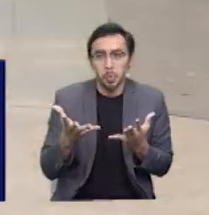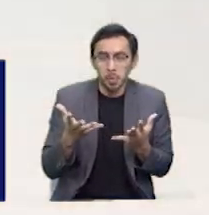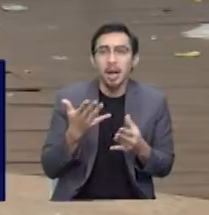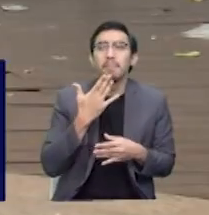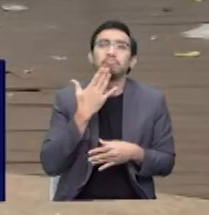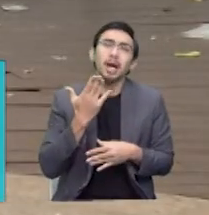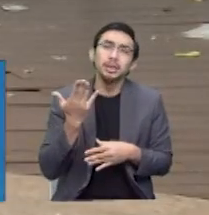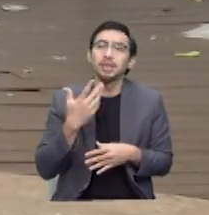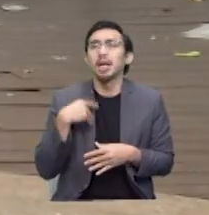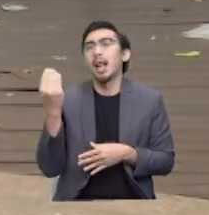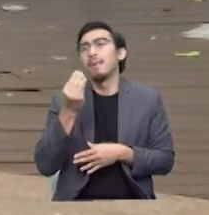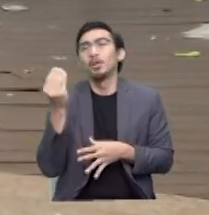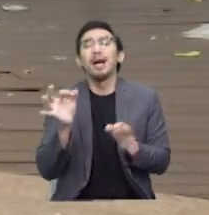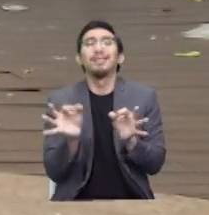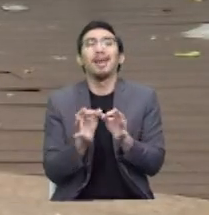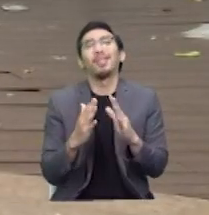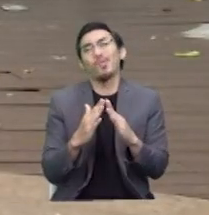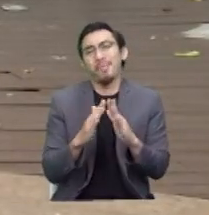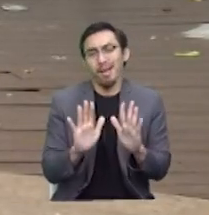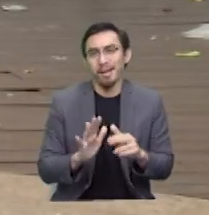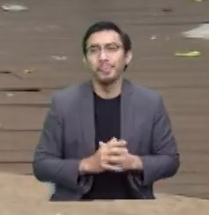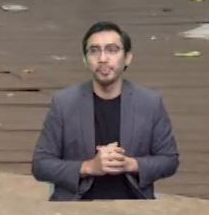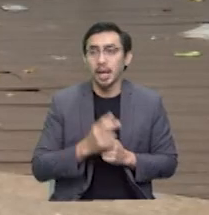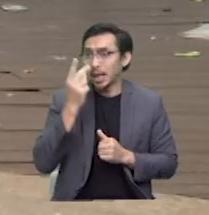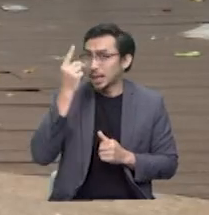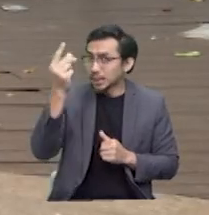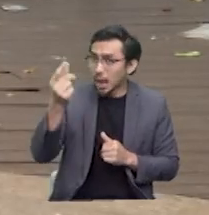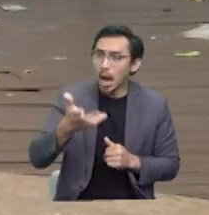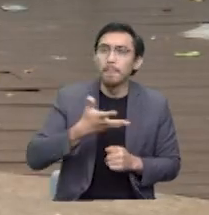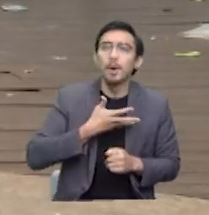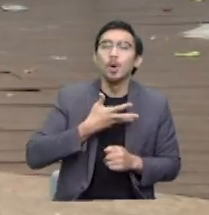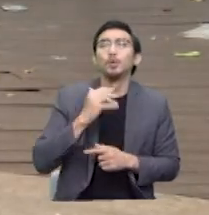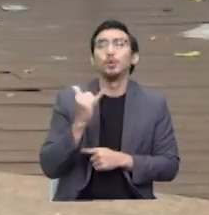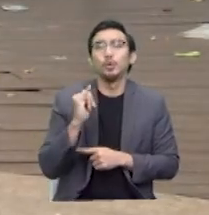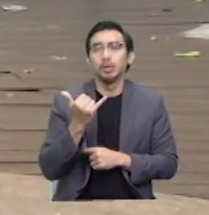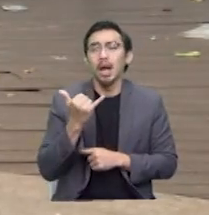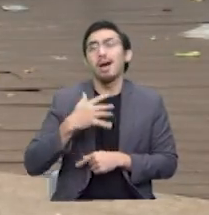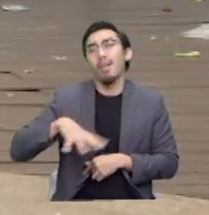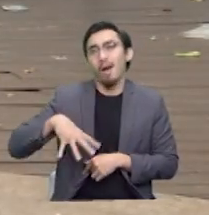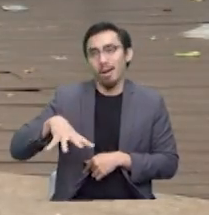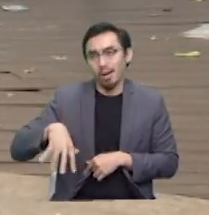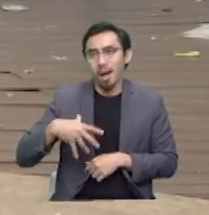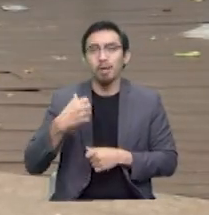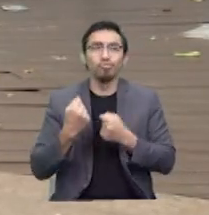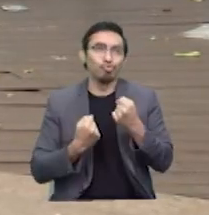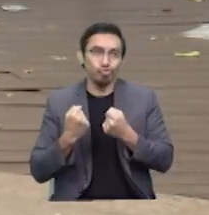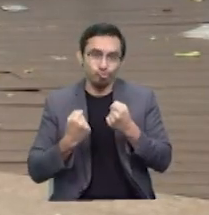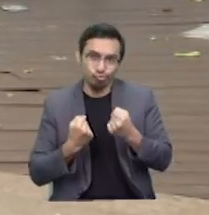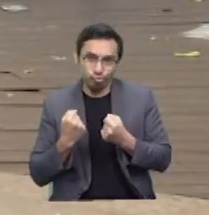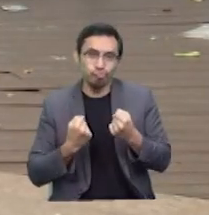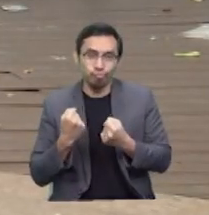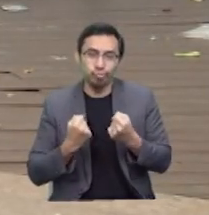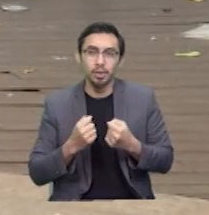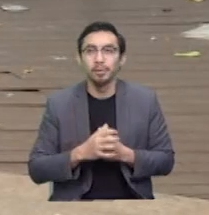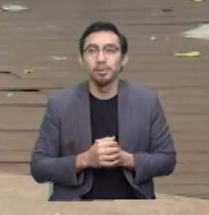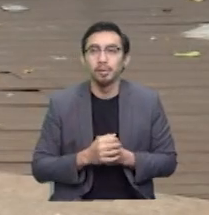liburannya. Rencananya mau liburan keluarga ke Jogja. Naik mobil. Biaya